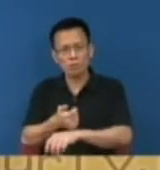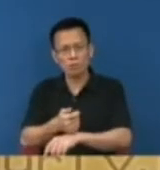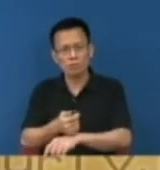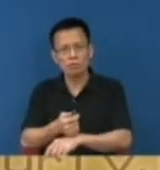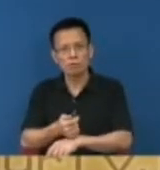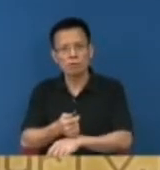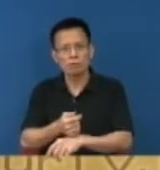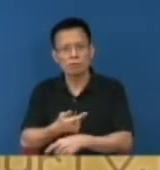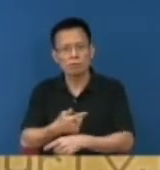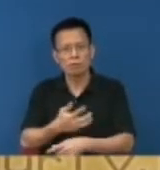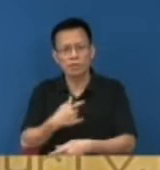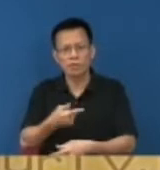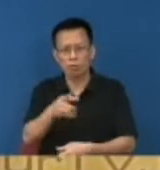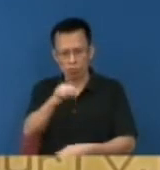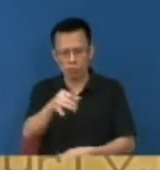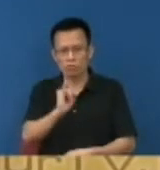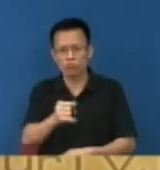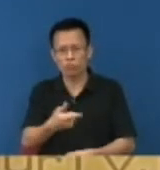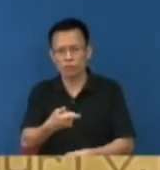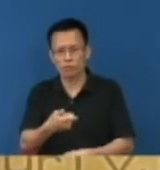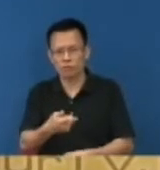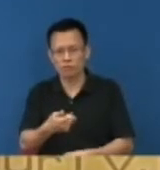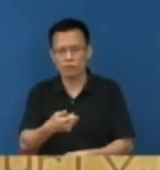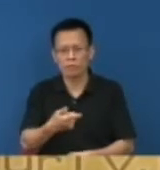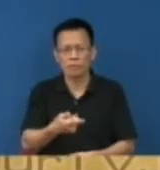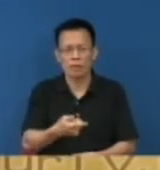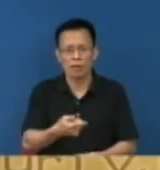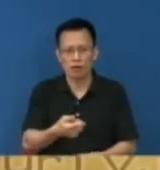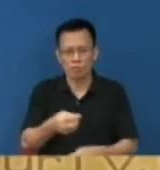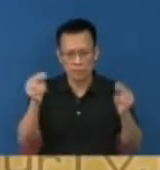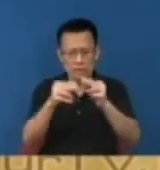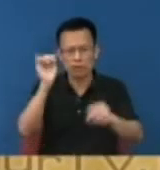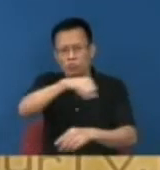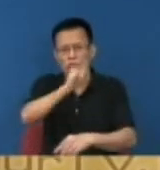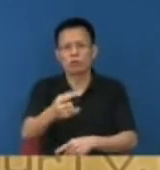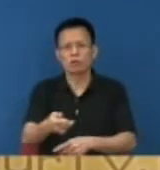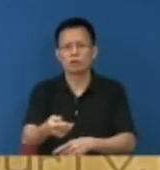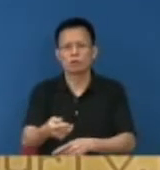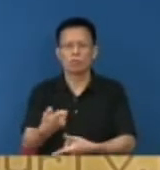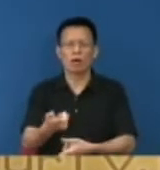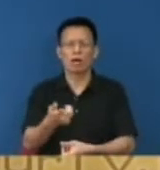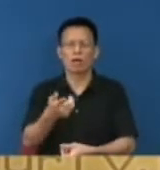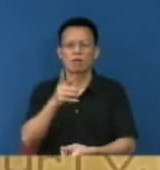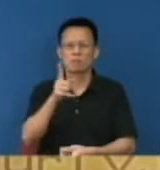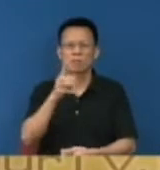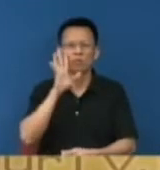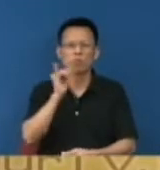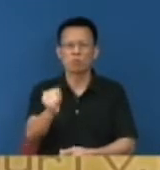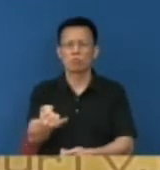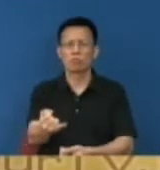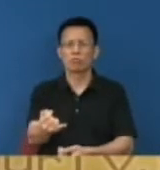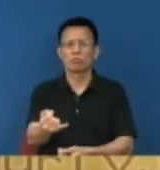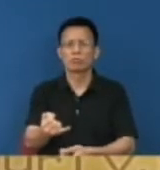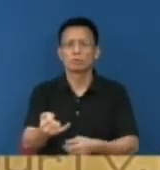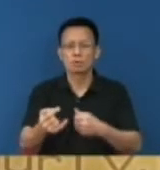我唔識佢啊，真係陀衰家呢個人。唉、哎，識錯咗佢啊。 呢啲乜嘢嘅道理嚟？第一個呢、這